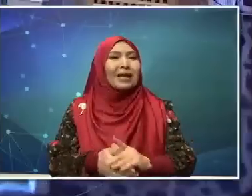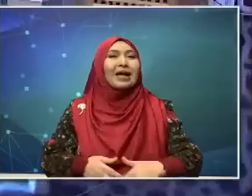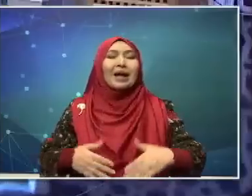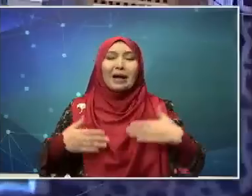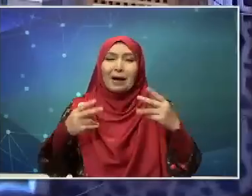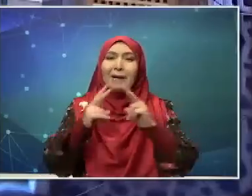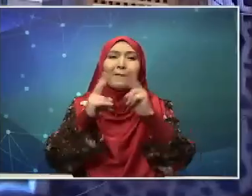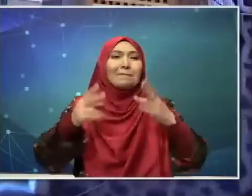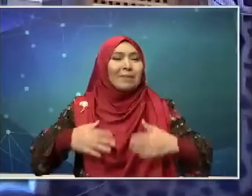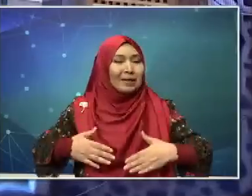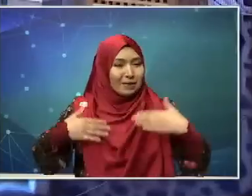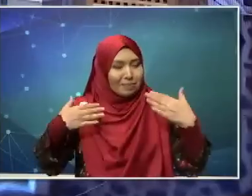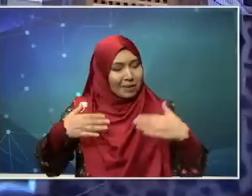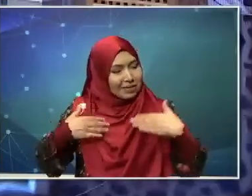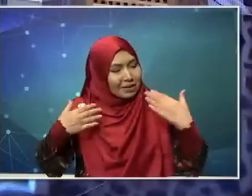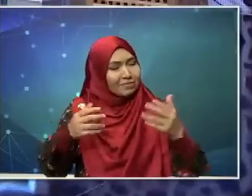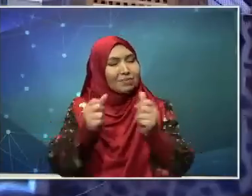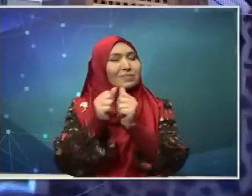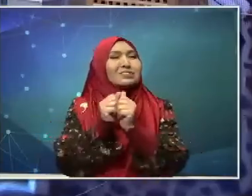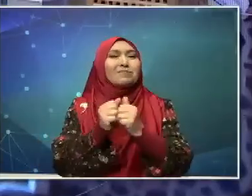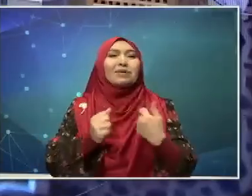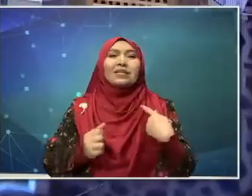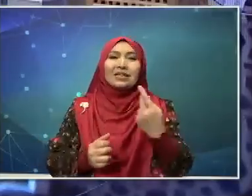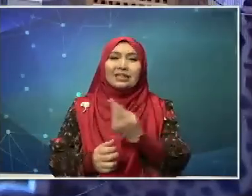uang yang kita